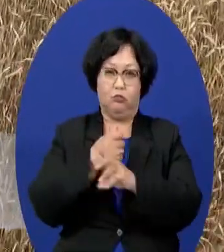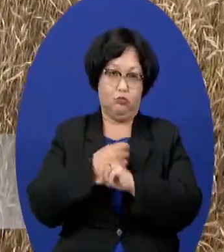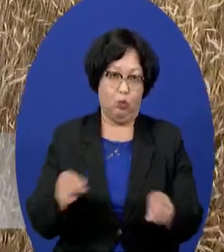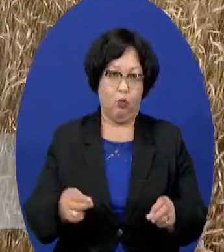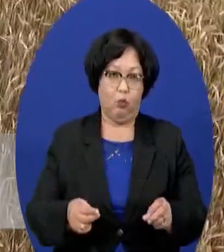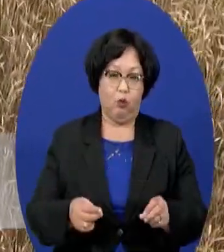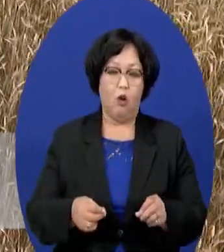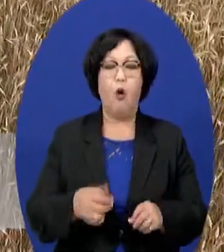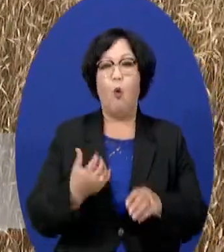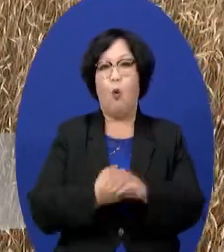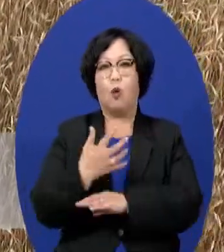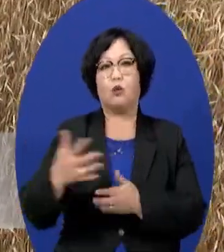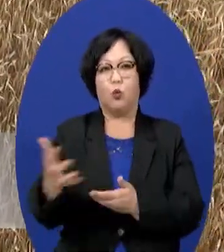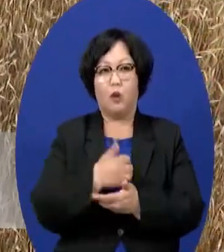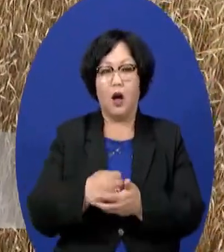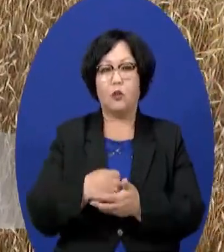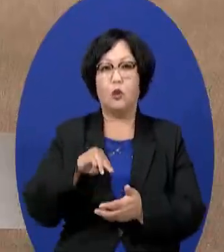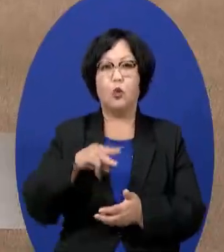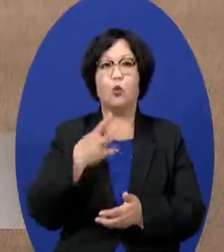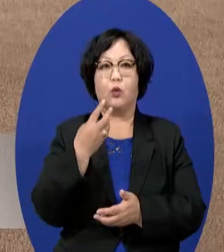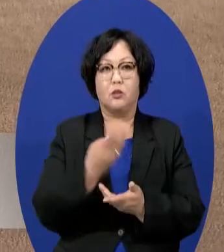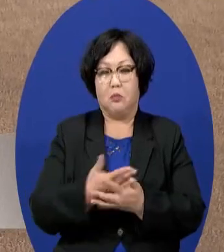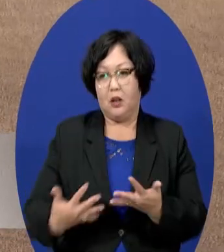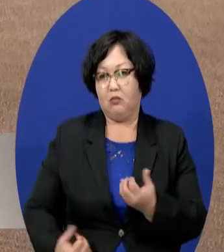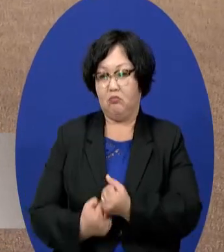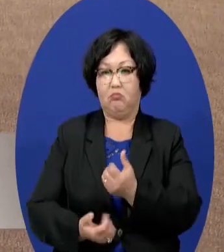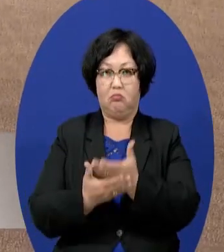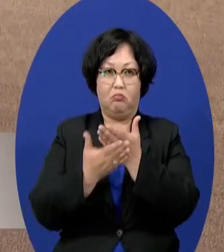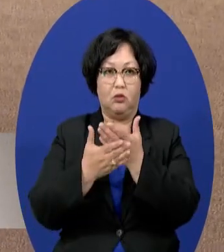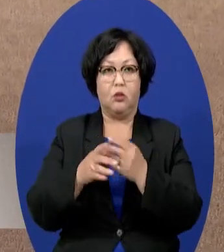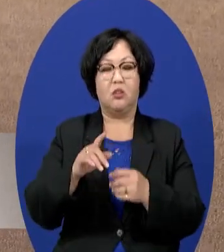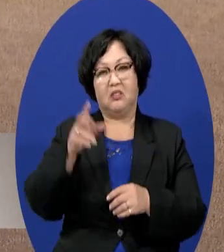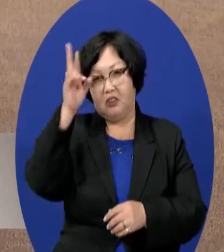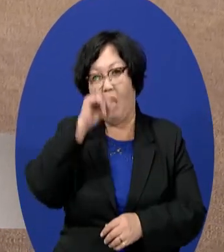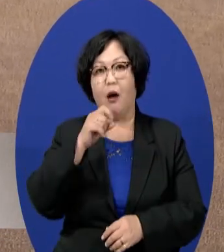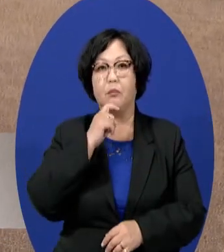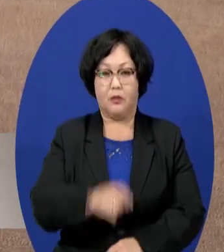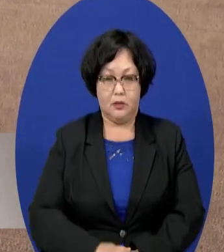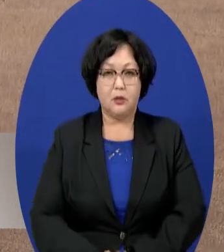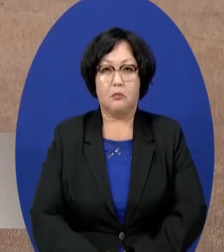дэмжих сангаас ургац хураалтын түлшний дэмжлэг олгож байгааг хүнс хөдөө аж ахуйн хөнгөөлтрийн амнаас мэдээллээ.